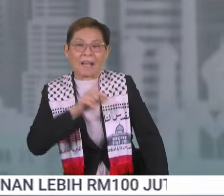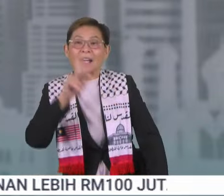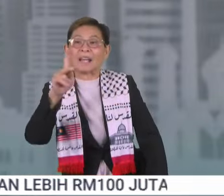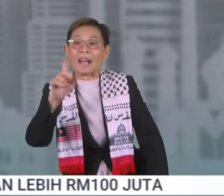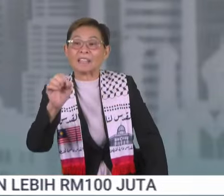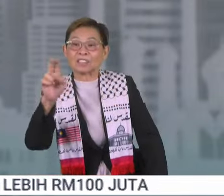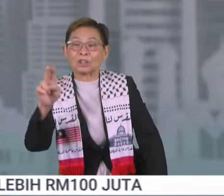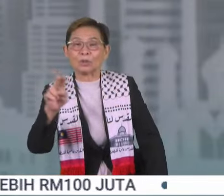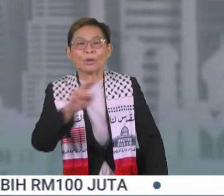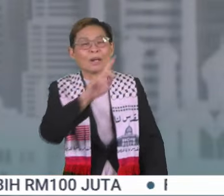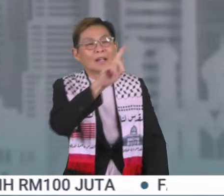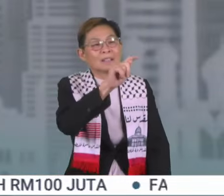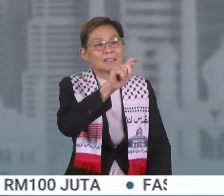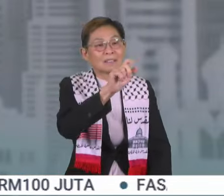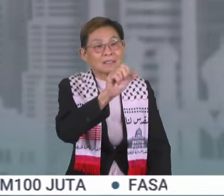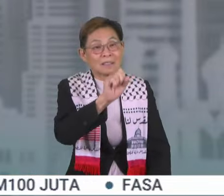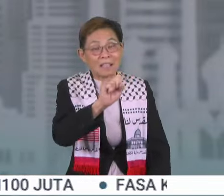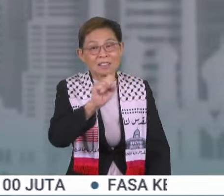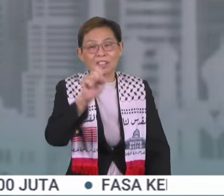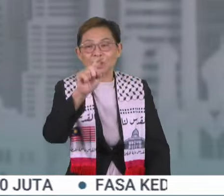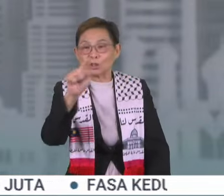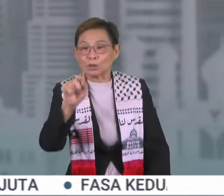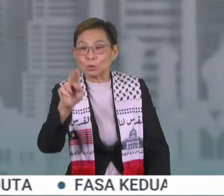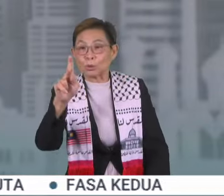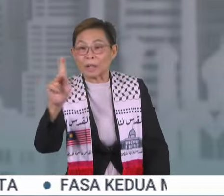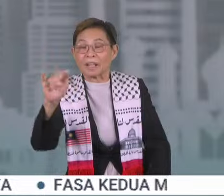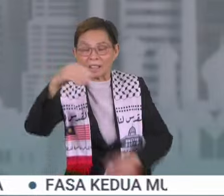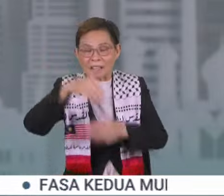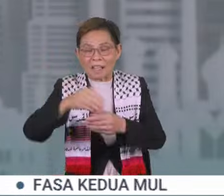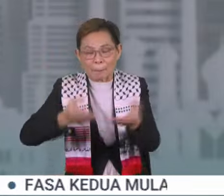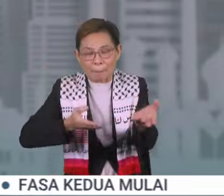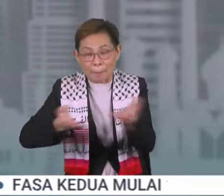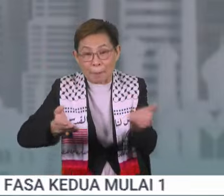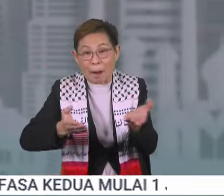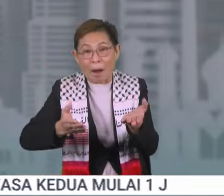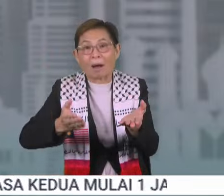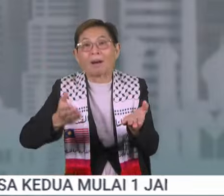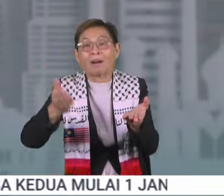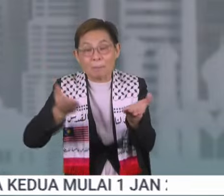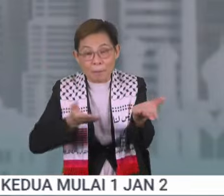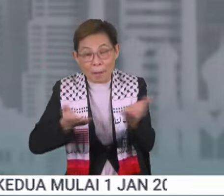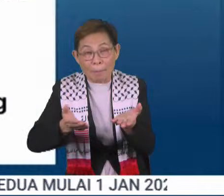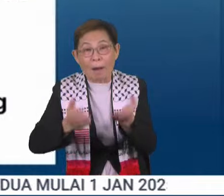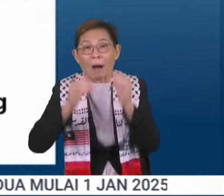Sri Muhammad Zuki Ali dalam perkhidmatan awam selama 32 tahun.